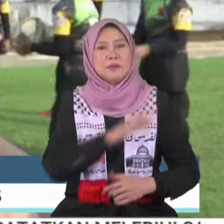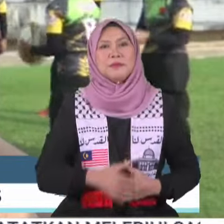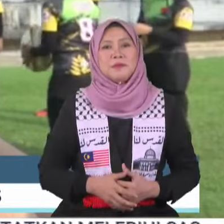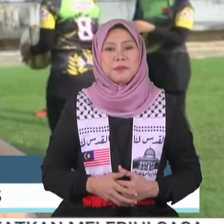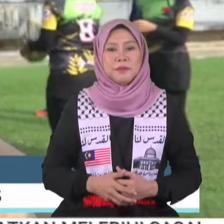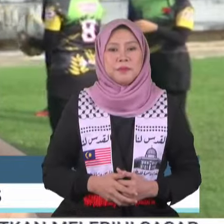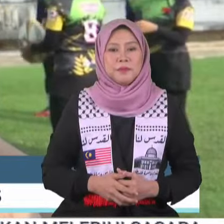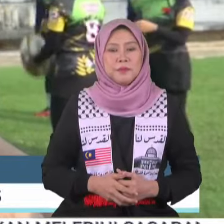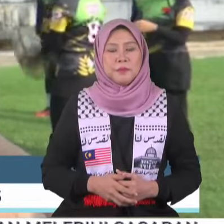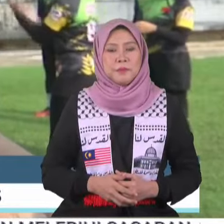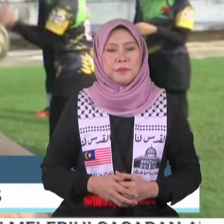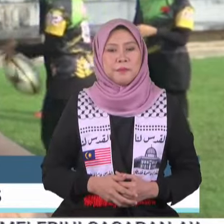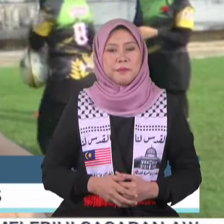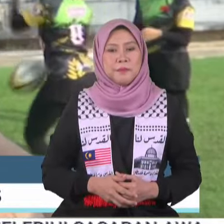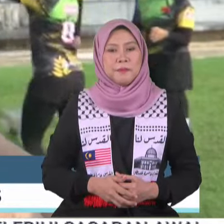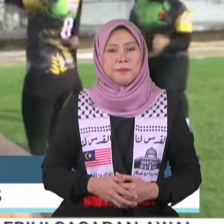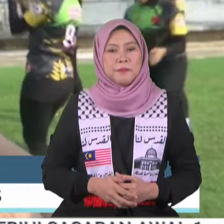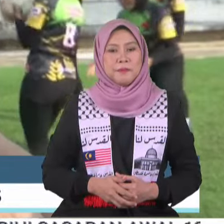Cuma